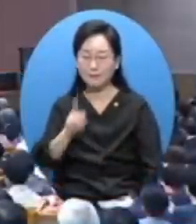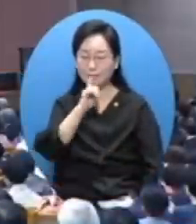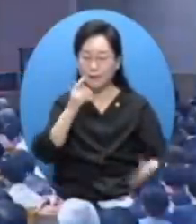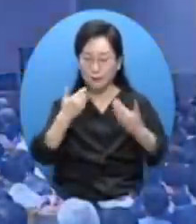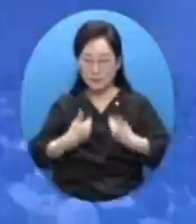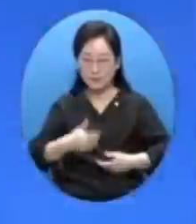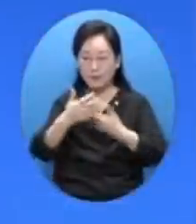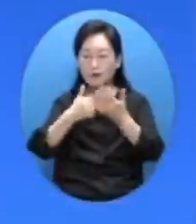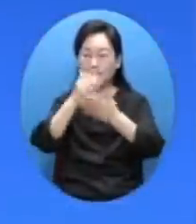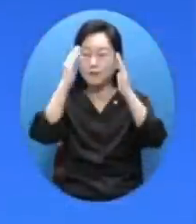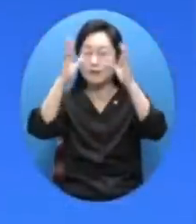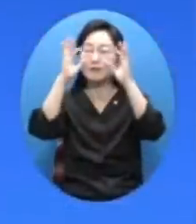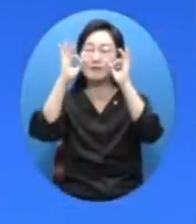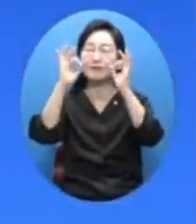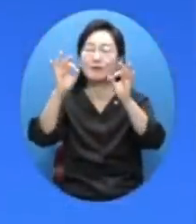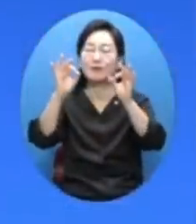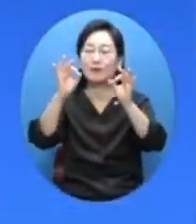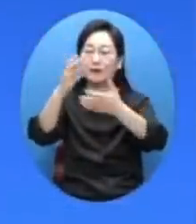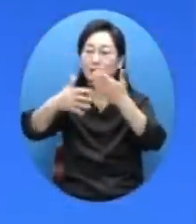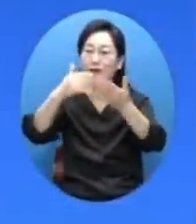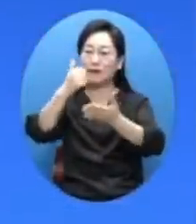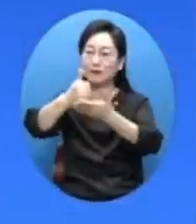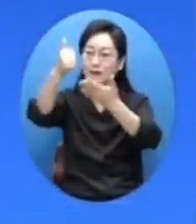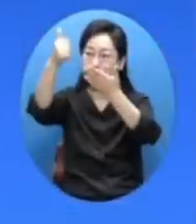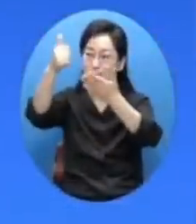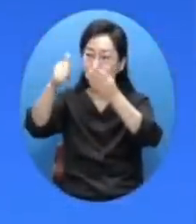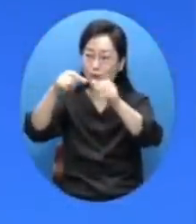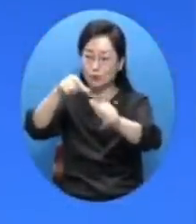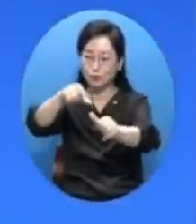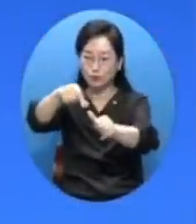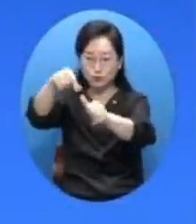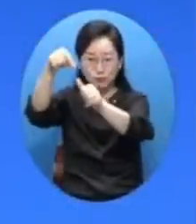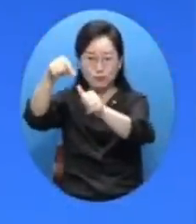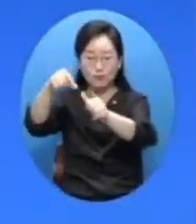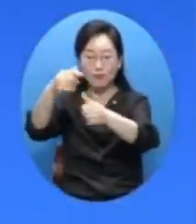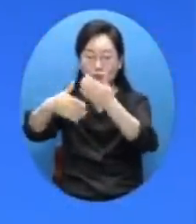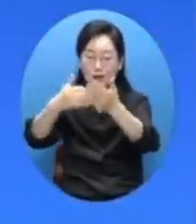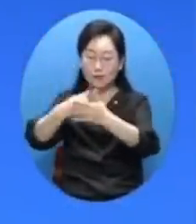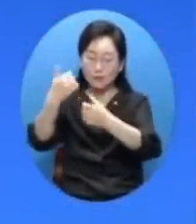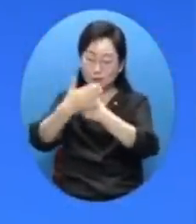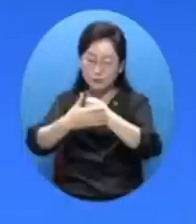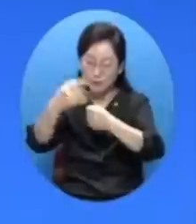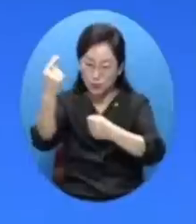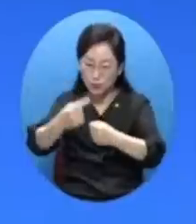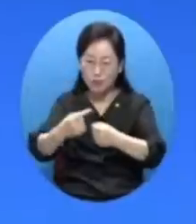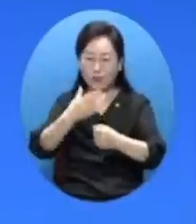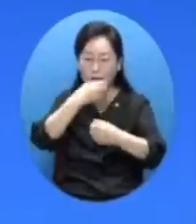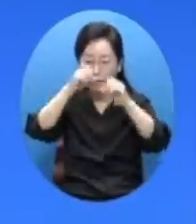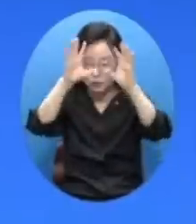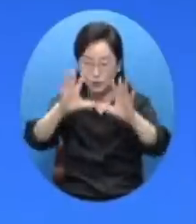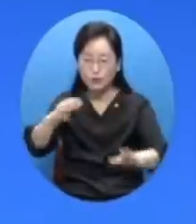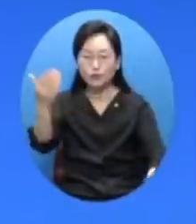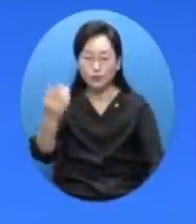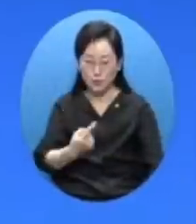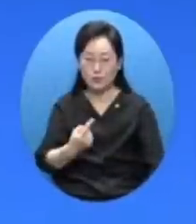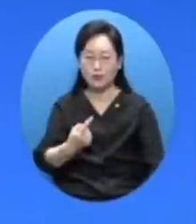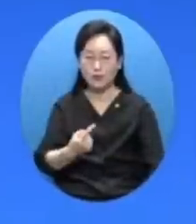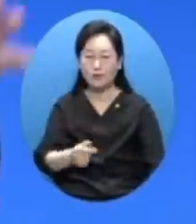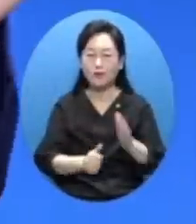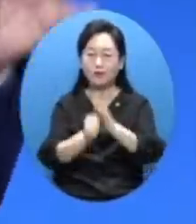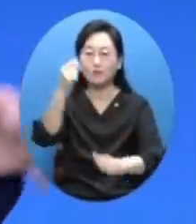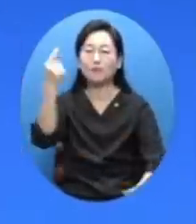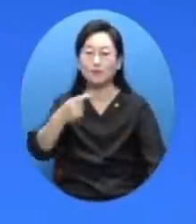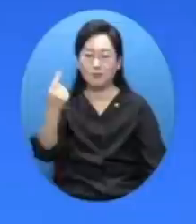잠잠히면 바라보면 하나님께로부터 구원이 임하고 하나님의 놀라 은혜가 임하고 축복 임하고 소망이 임하게 되는 것입니다